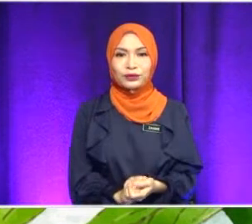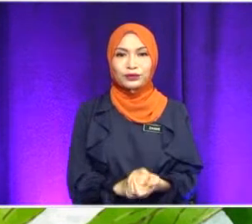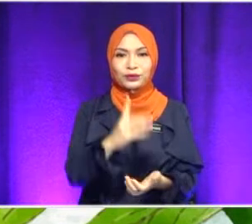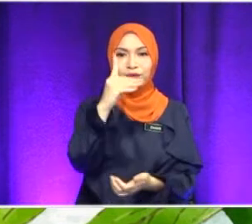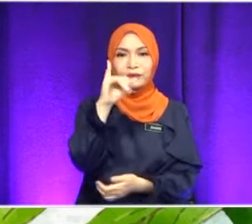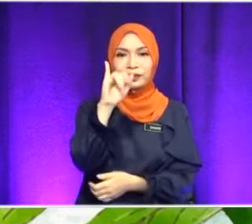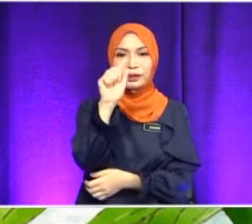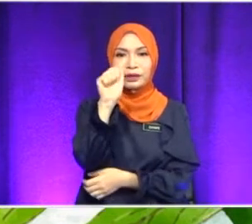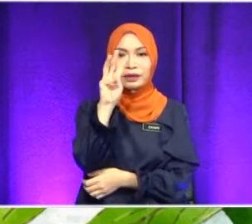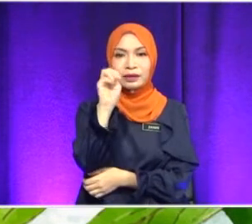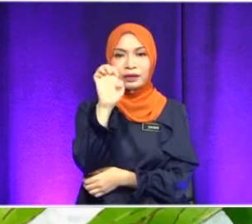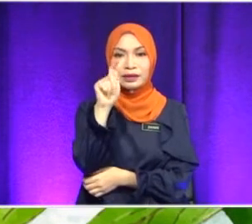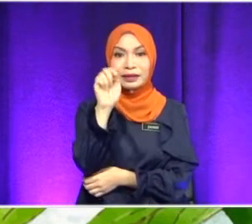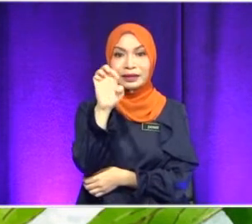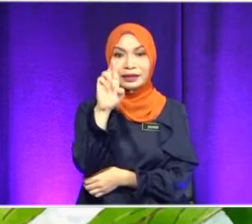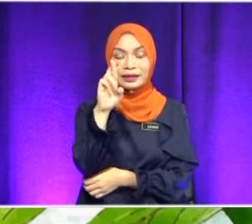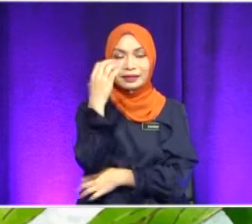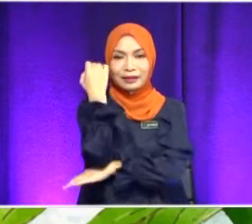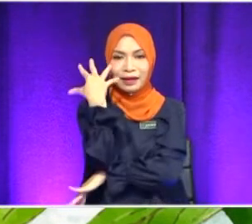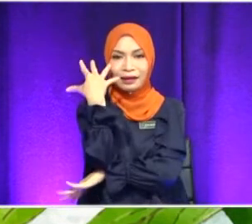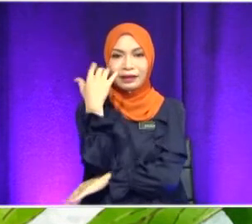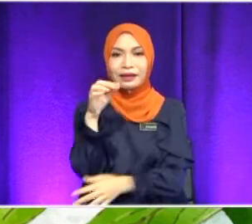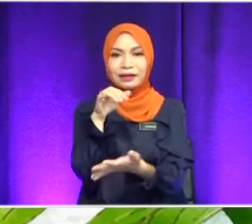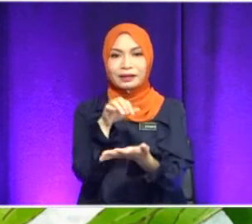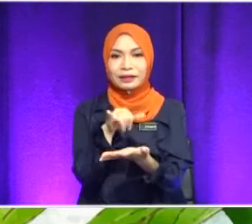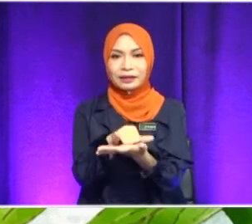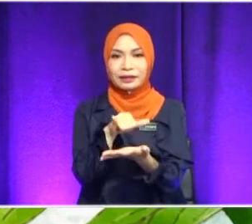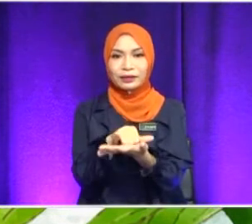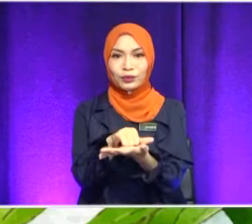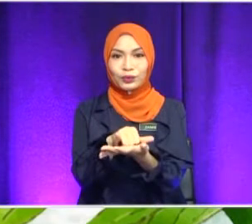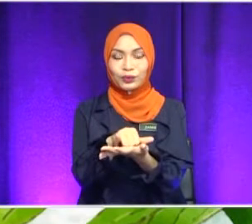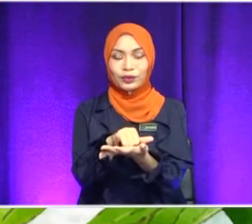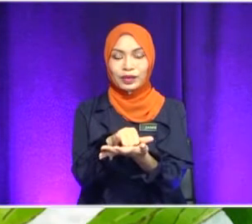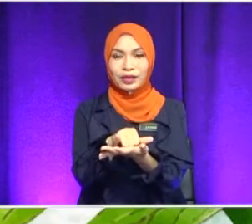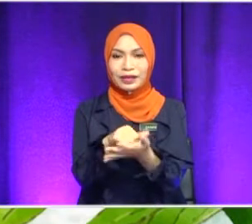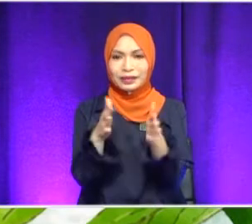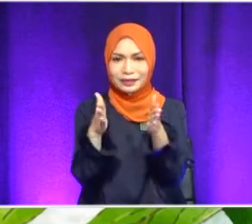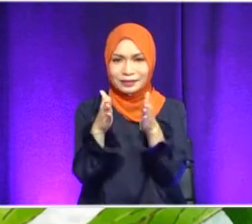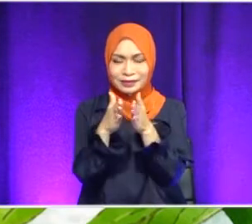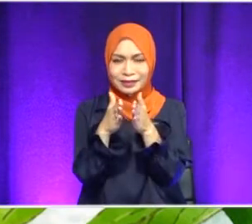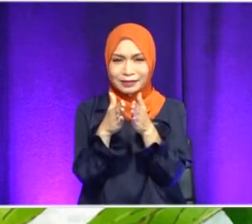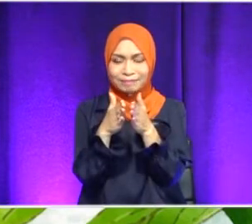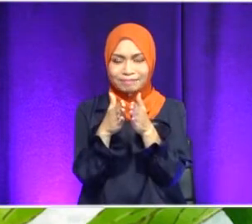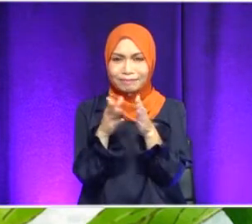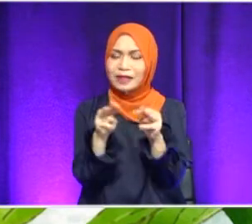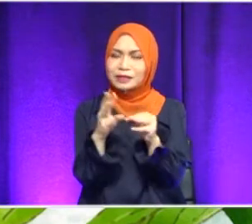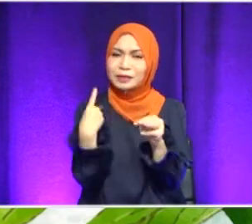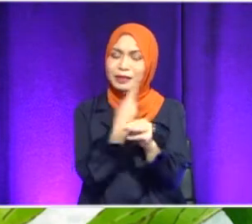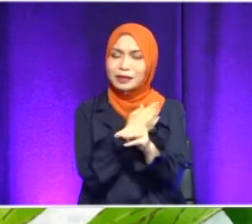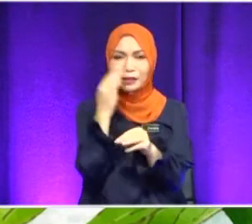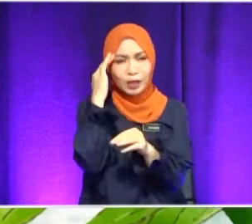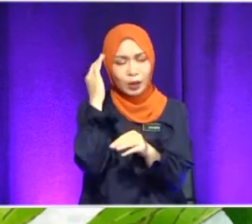paket1 kecil Aman Jaya kita semua lihat akar biasanya tumbuh dan tak ada banyak